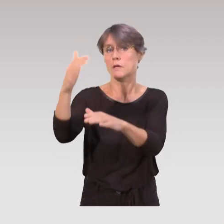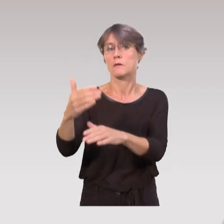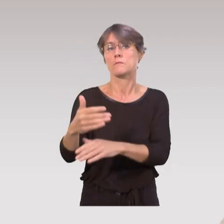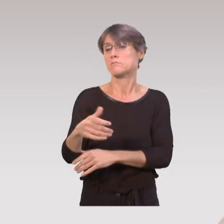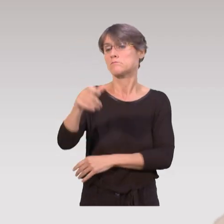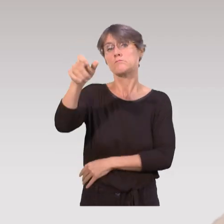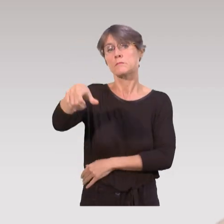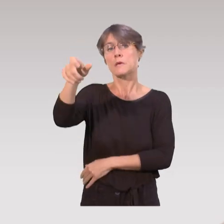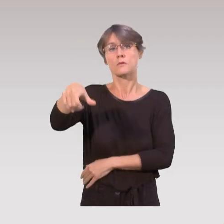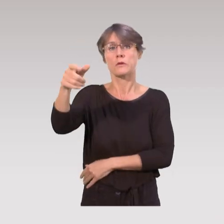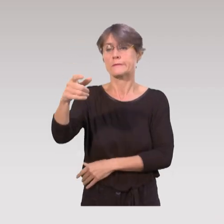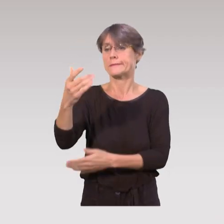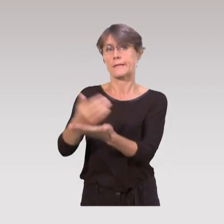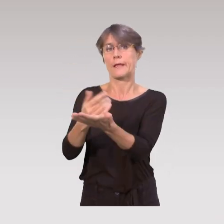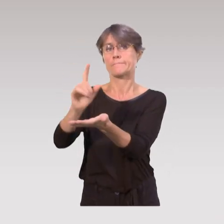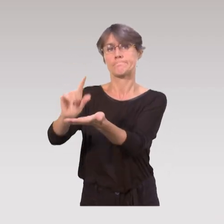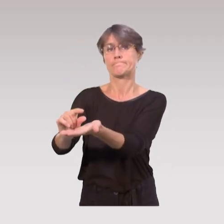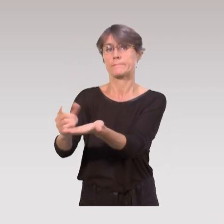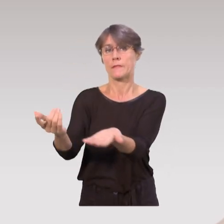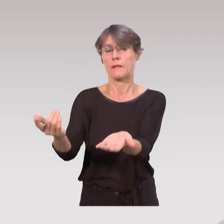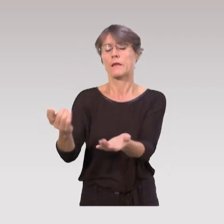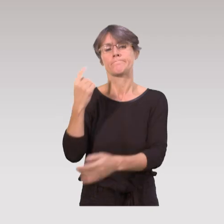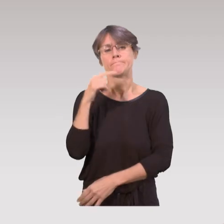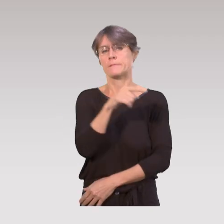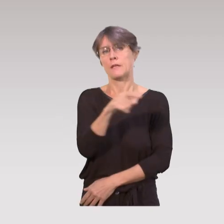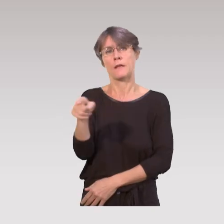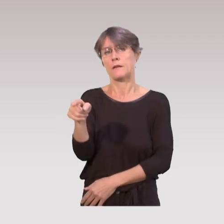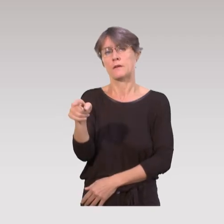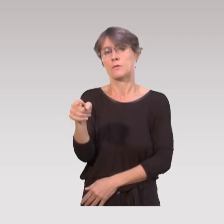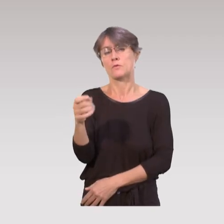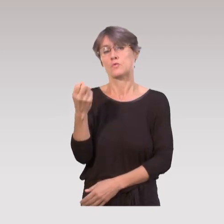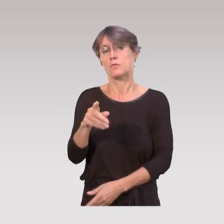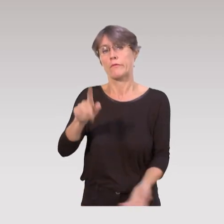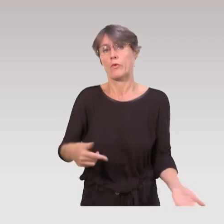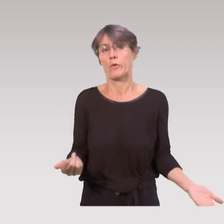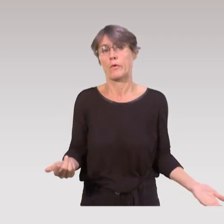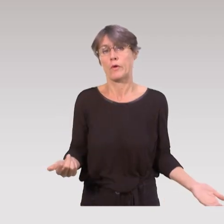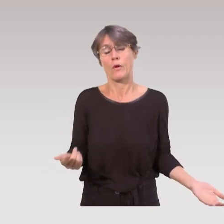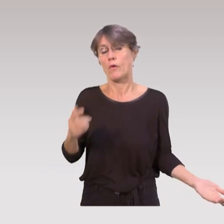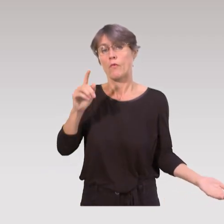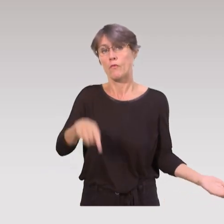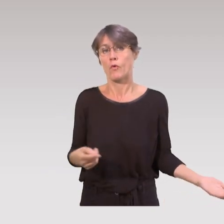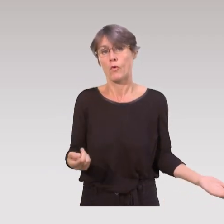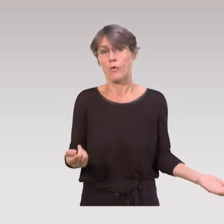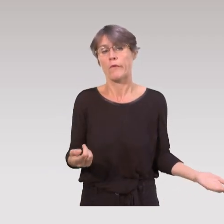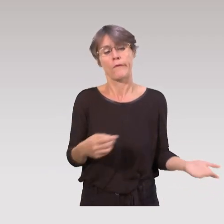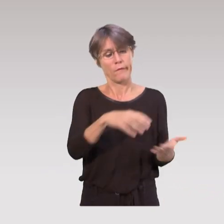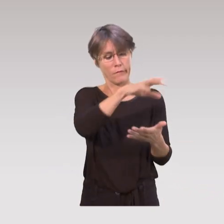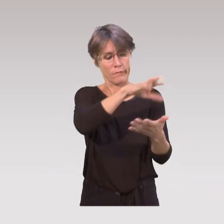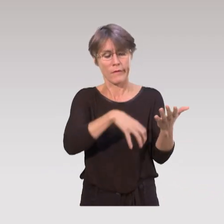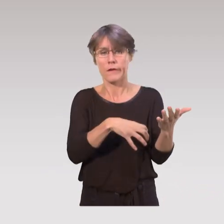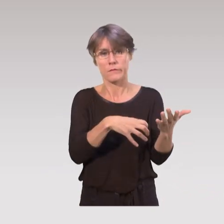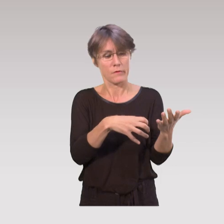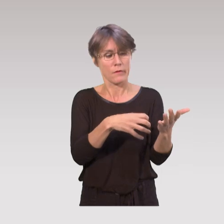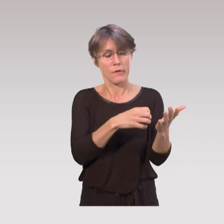puis les personnes avec des faibles revenus. Donc, pour ceux-là, on n'a pas le choix. Il faut appliquer des principes